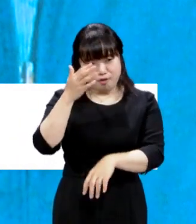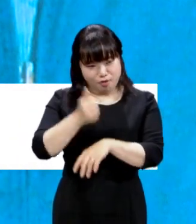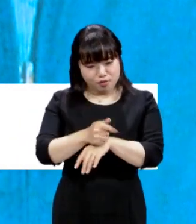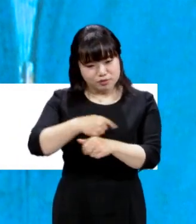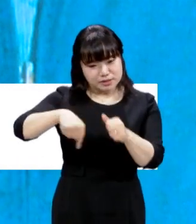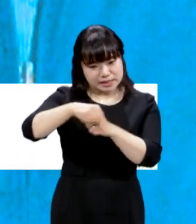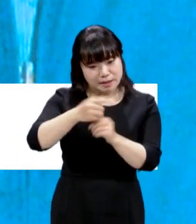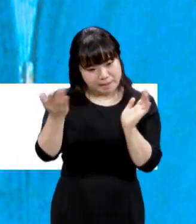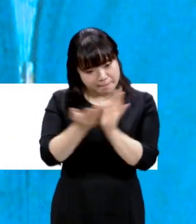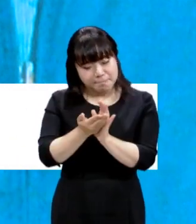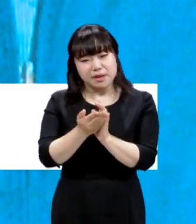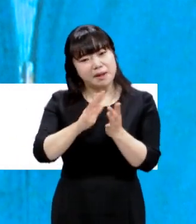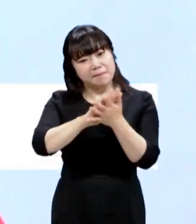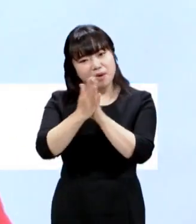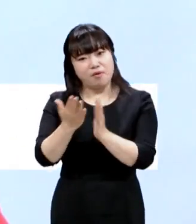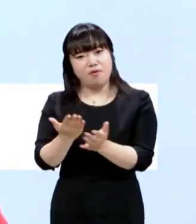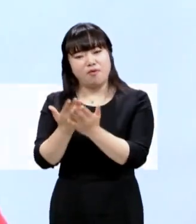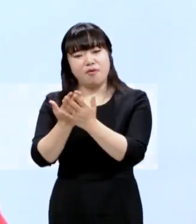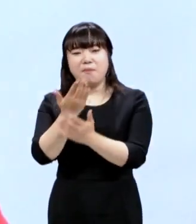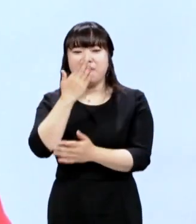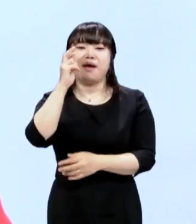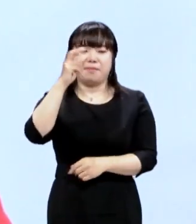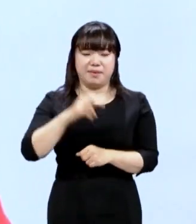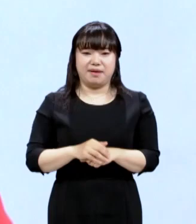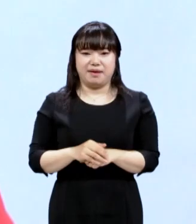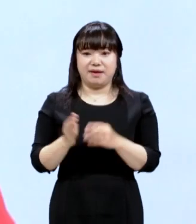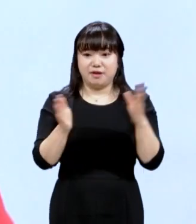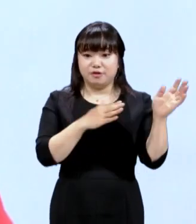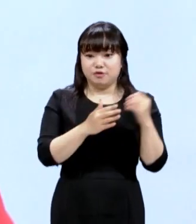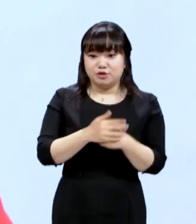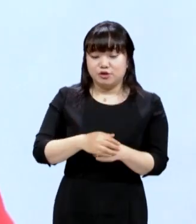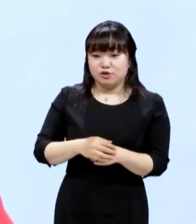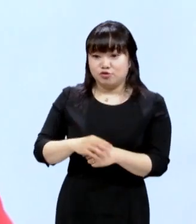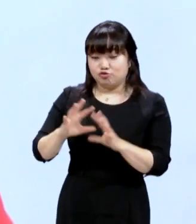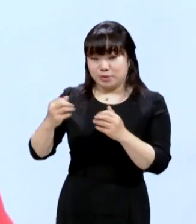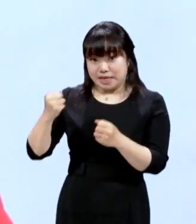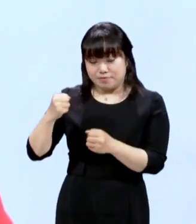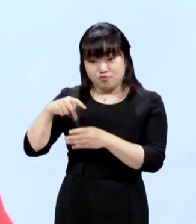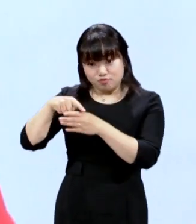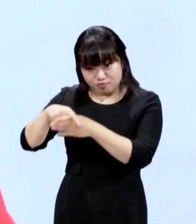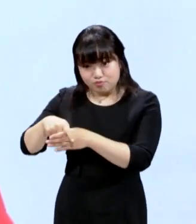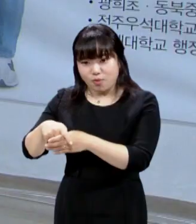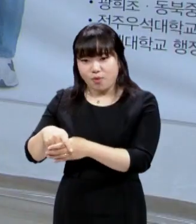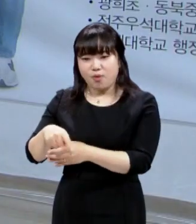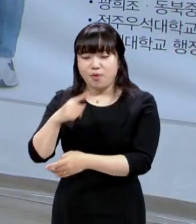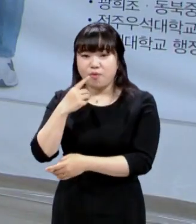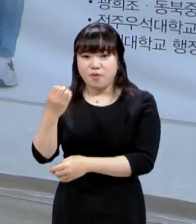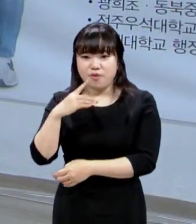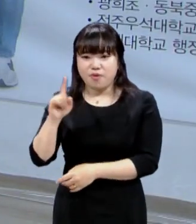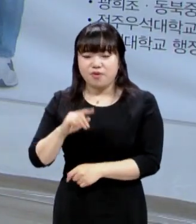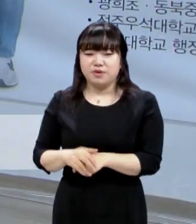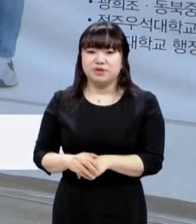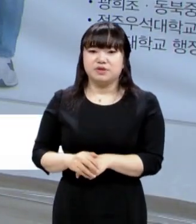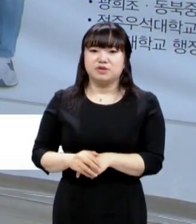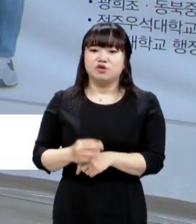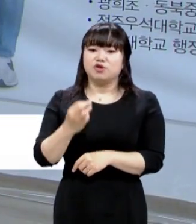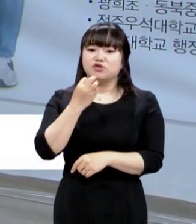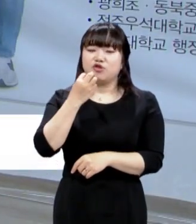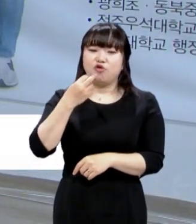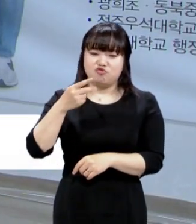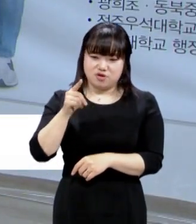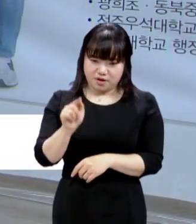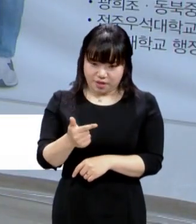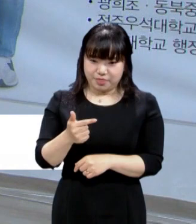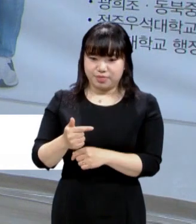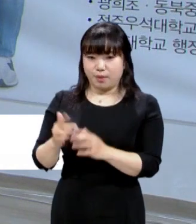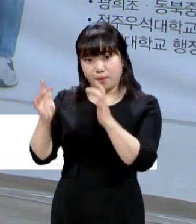모두 충족해야 하는 노력들을 통해서 김지성 중구청장 국내 임 후보는 서울시의 역점 사업인 서 울렁 과 맥을 같이 하는